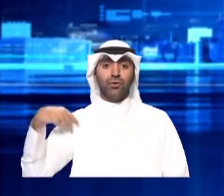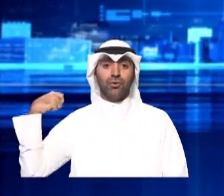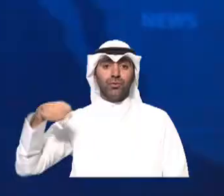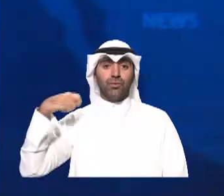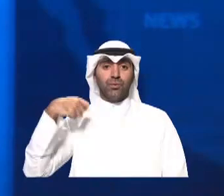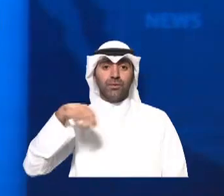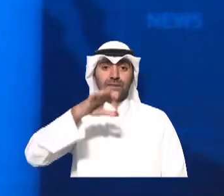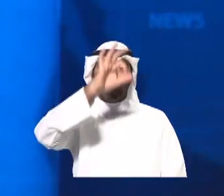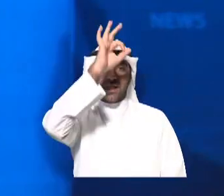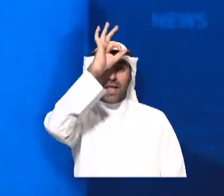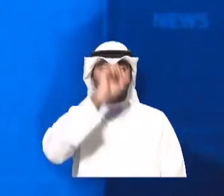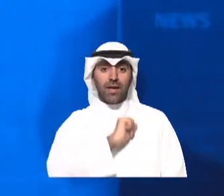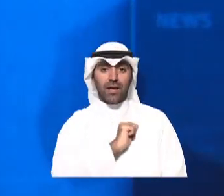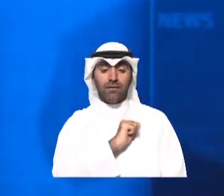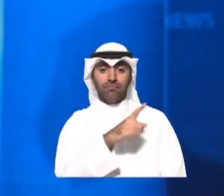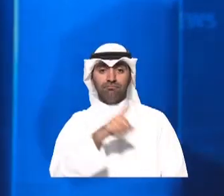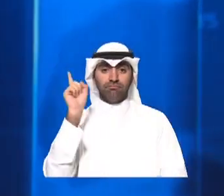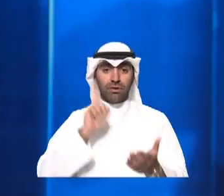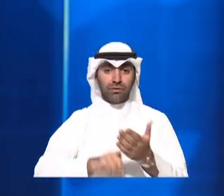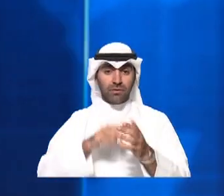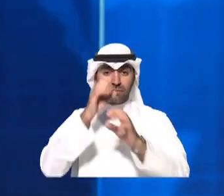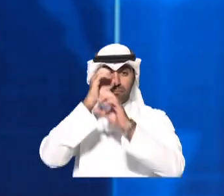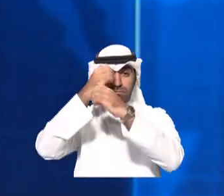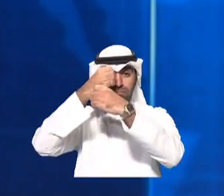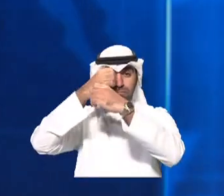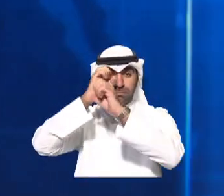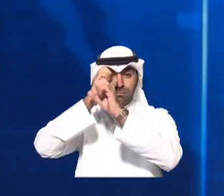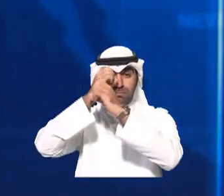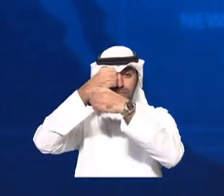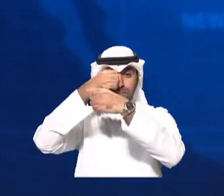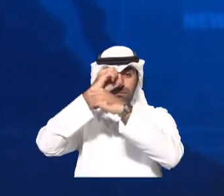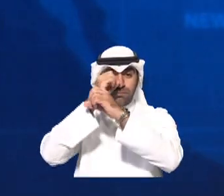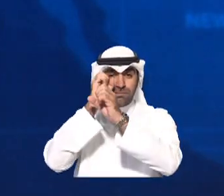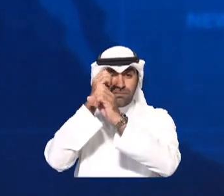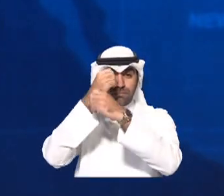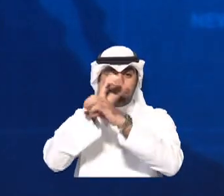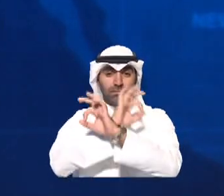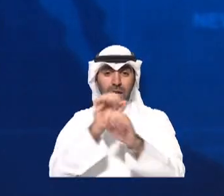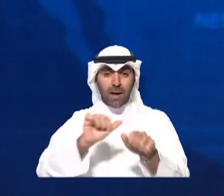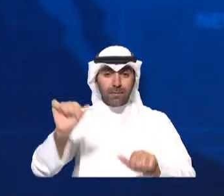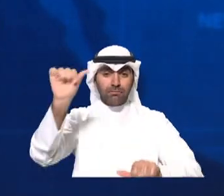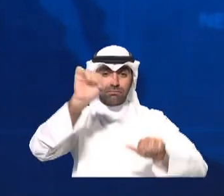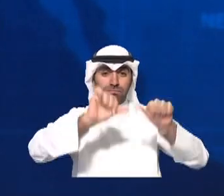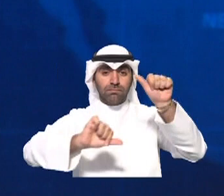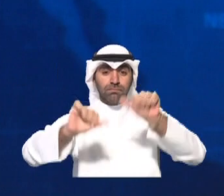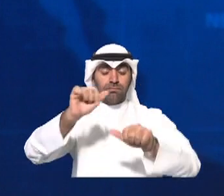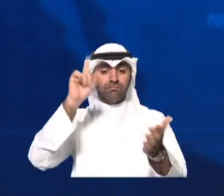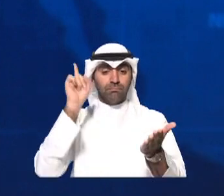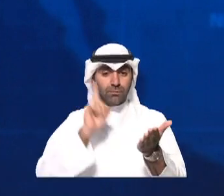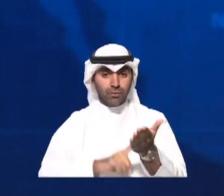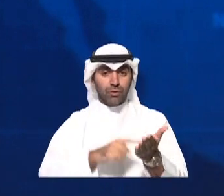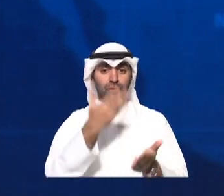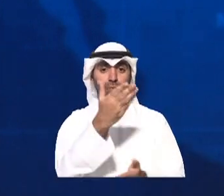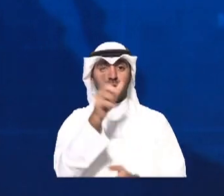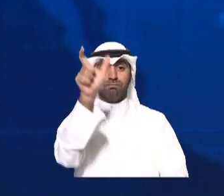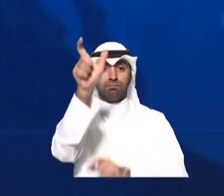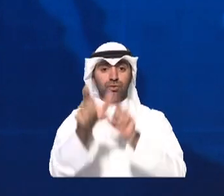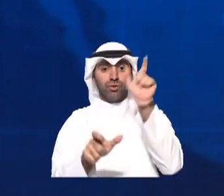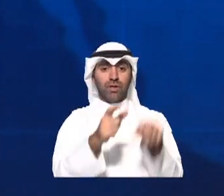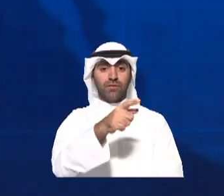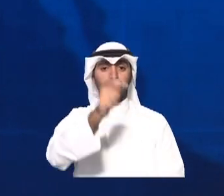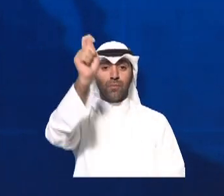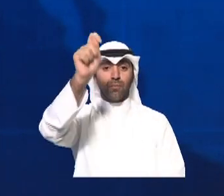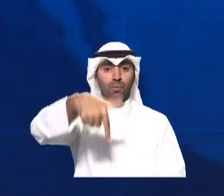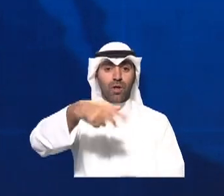العامة للأدلة الجنائية وبعد جهود مكثفة في الكشف عن مصير الأسرى والمفقودين تمكنت من التعرف على